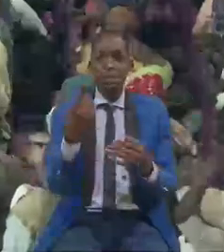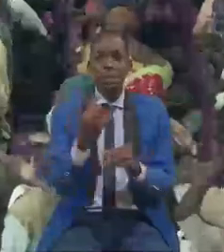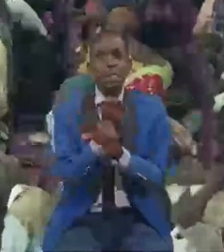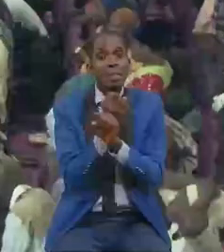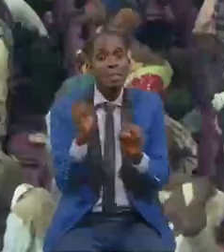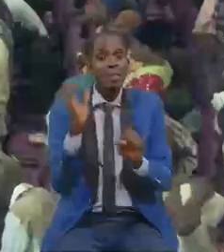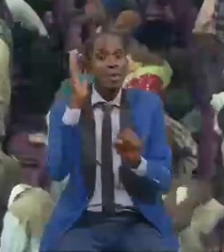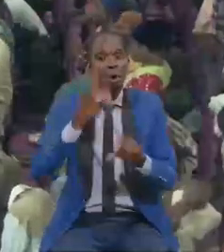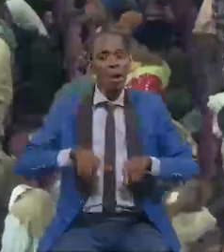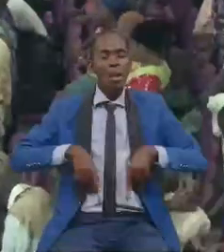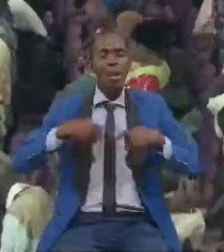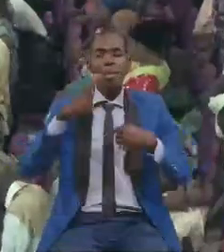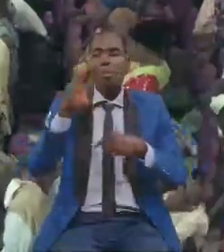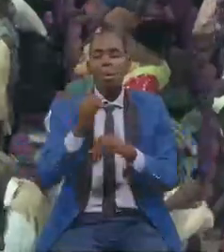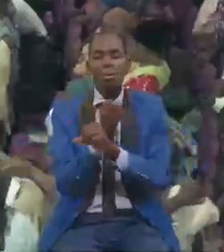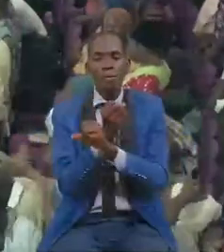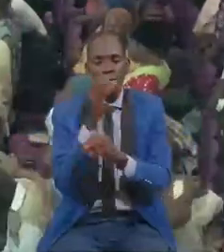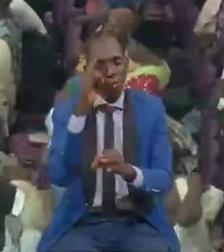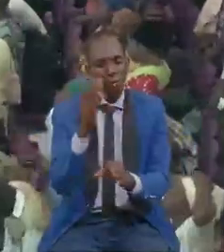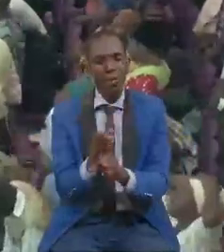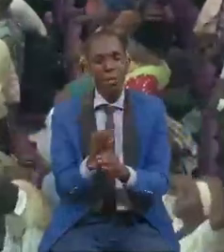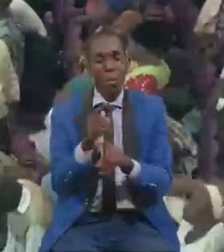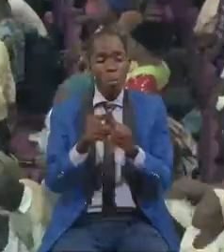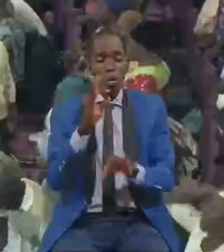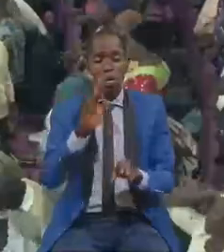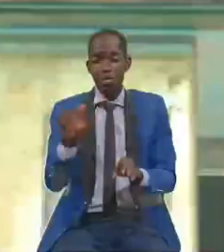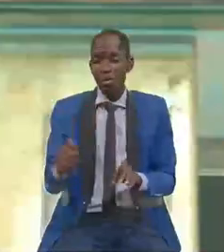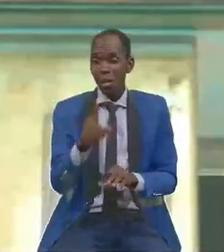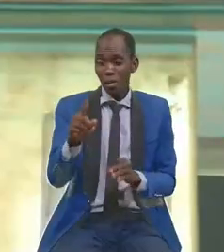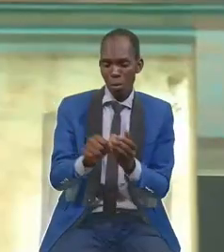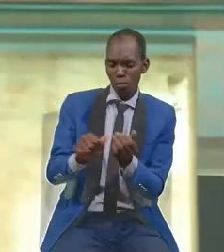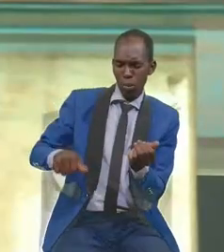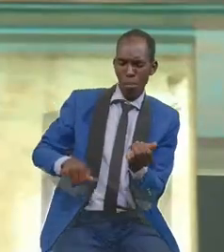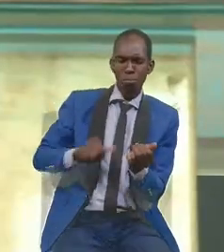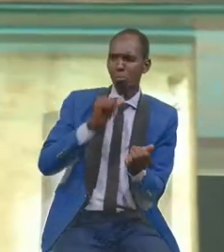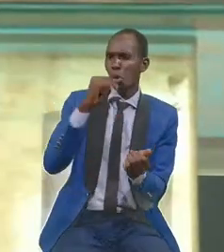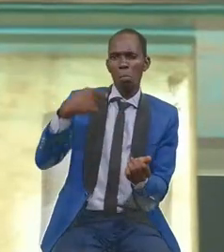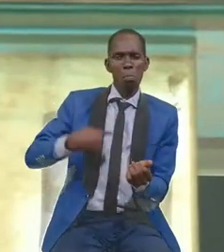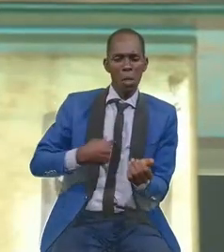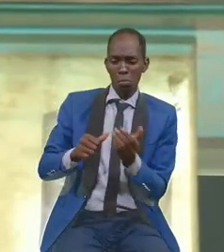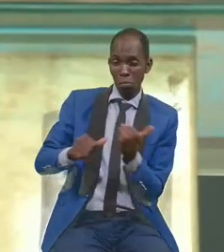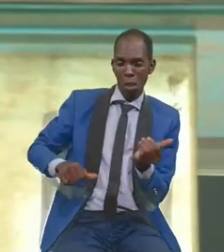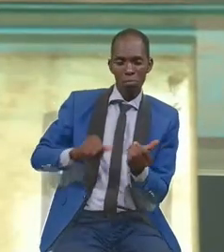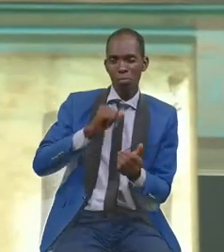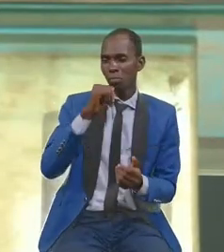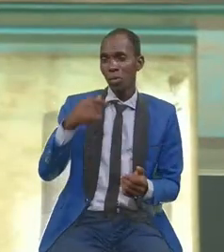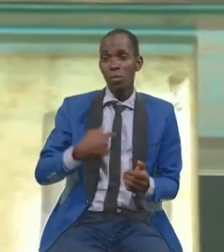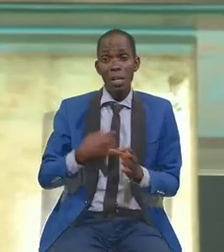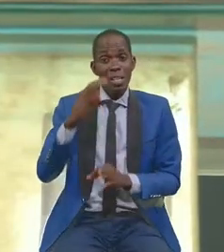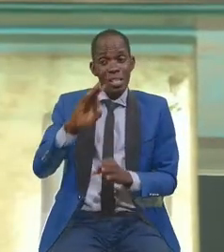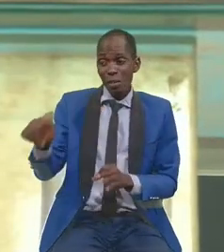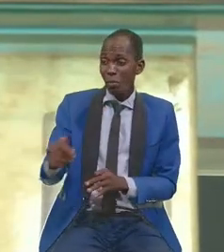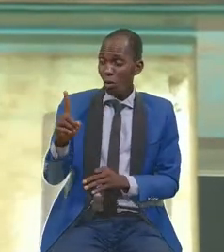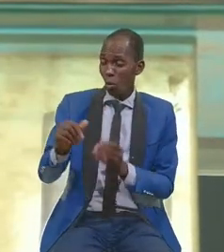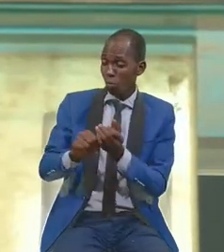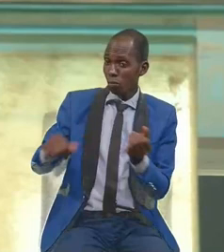la foi. Mais s'il se retire, ce n'est pas moi, je ne vais pas me retirer. Mais s'il se retire, ce n'est pas vous, vous